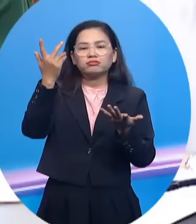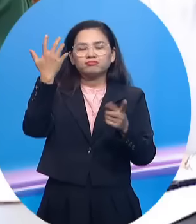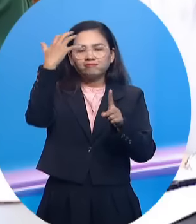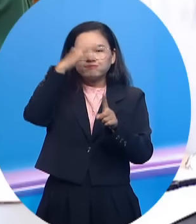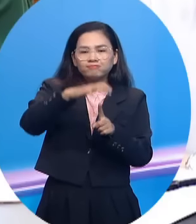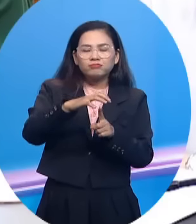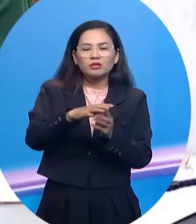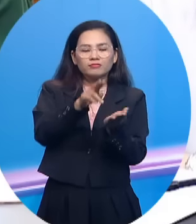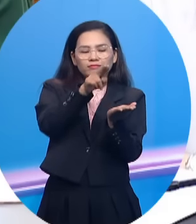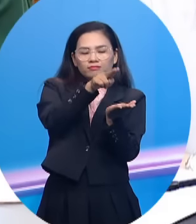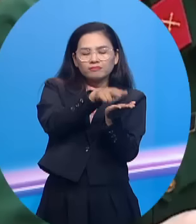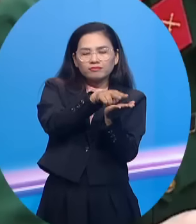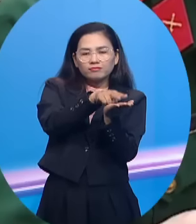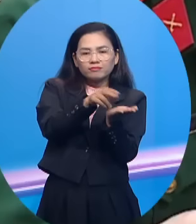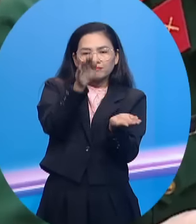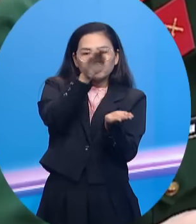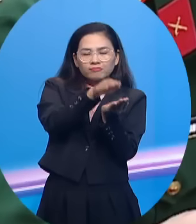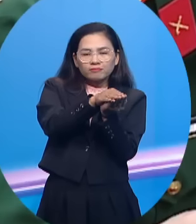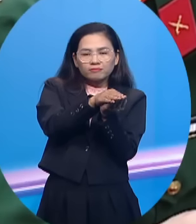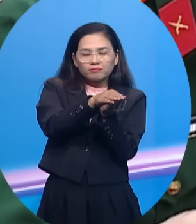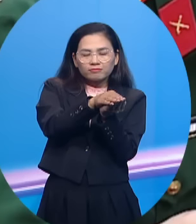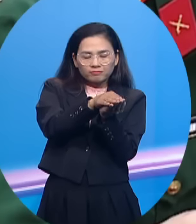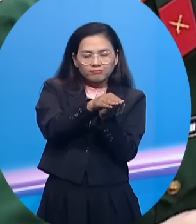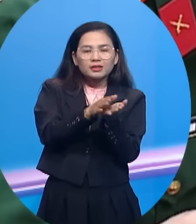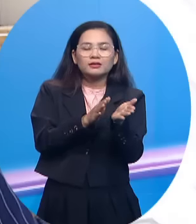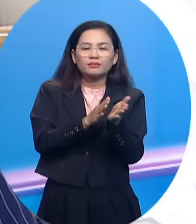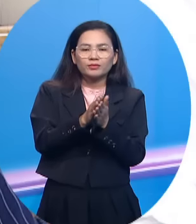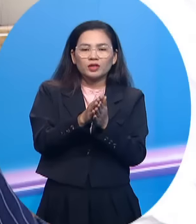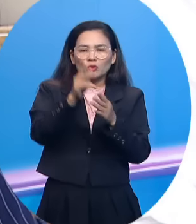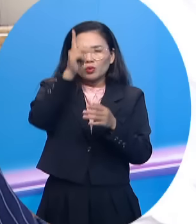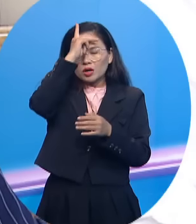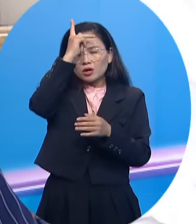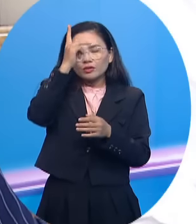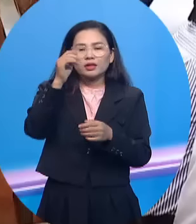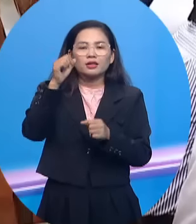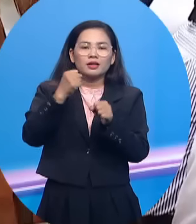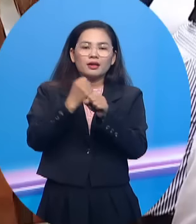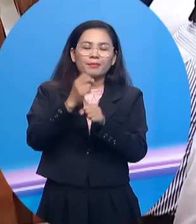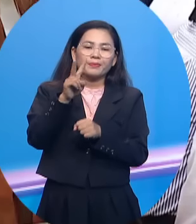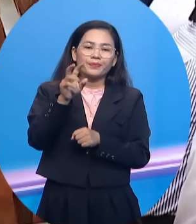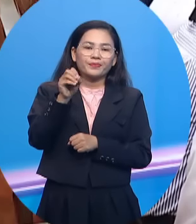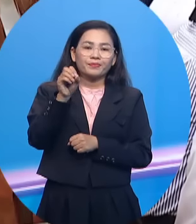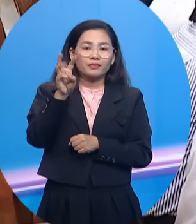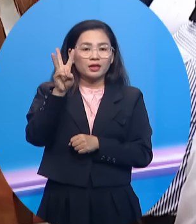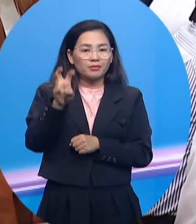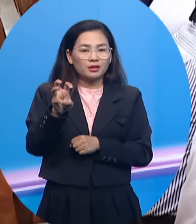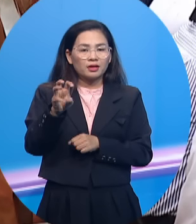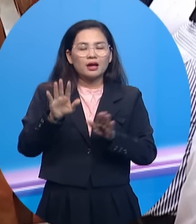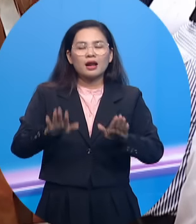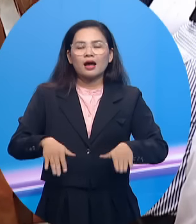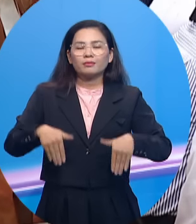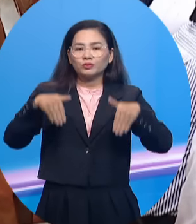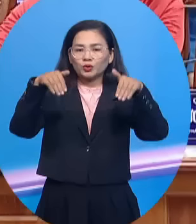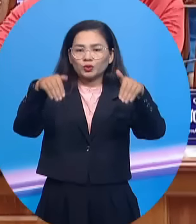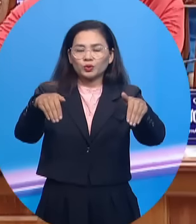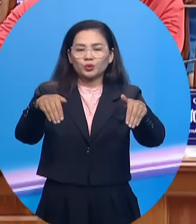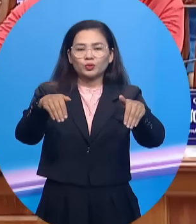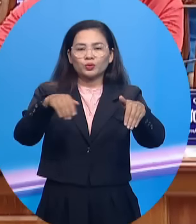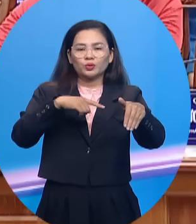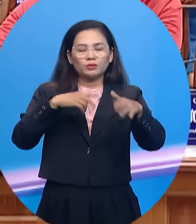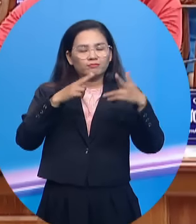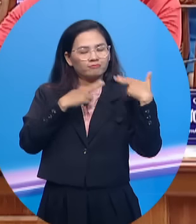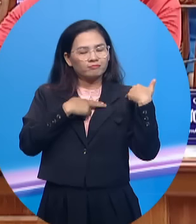ướp, bảo quản, đẩy mạnh hợp tác trong nghiên cứu và thực nghiệm khoa học, phấn đấu đến năm 2030, làm chủ hoàn toàn và hoàn thành xuất sắc